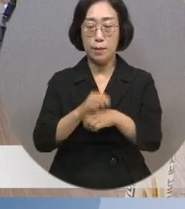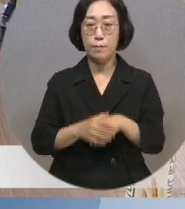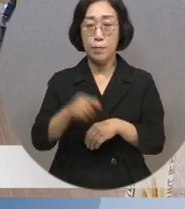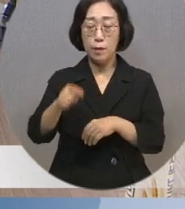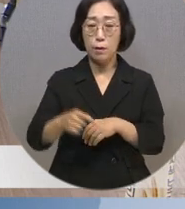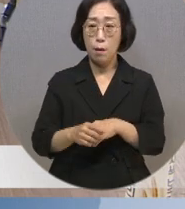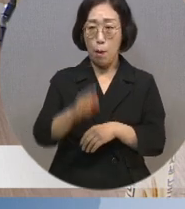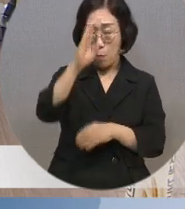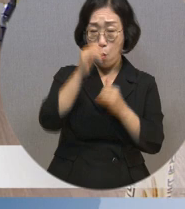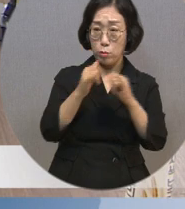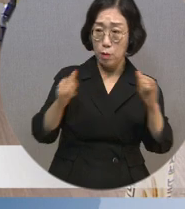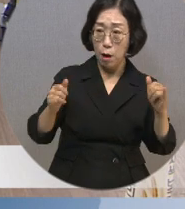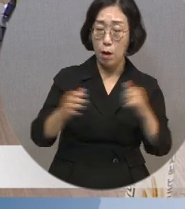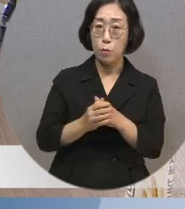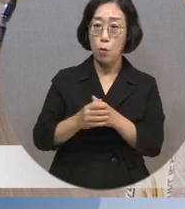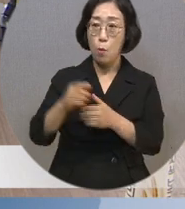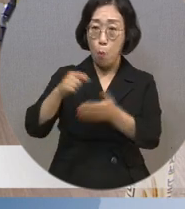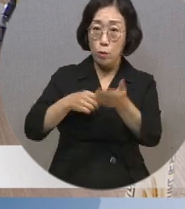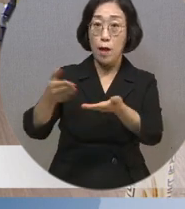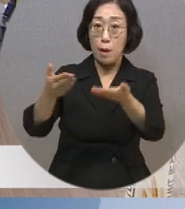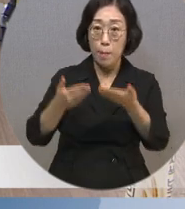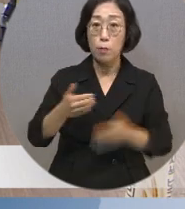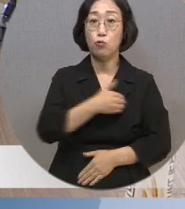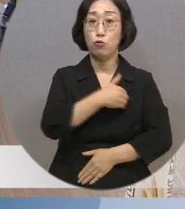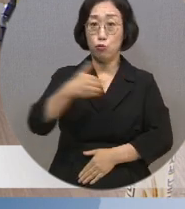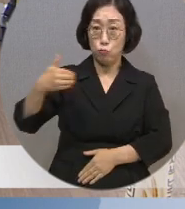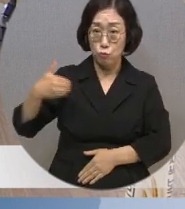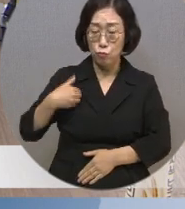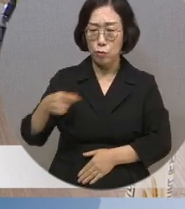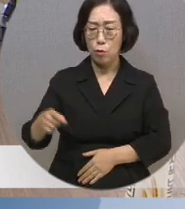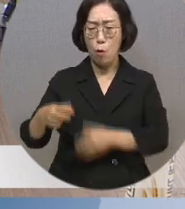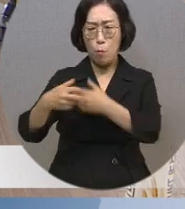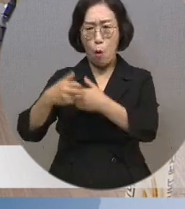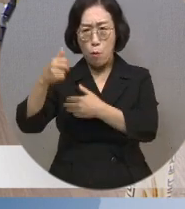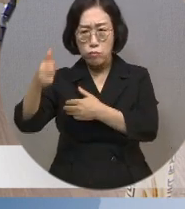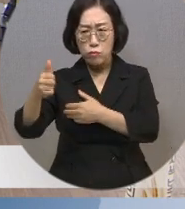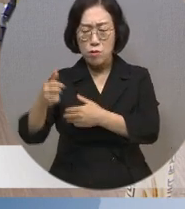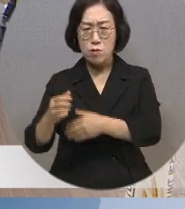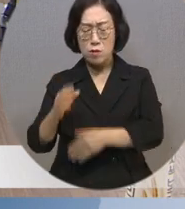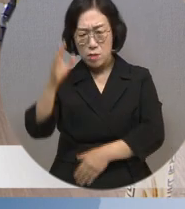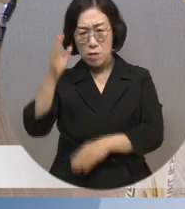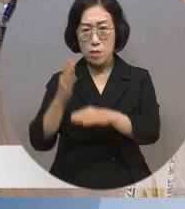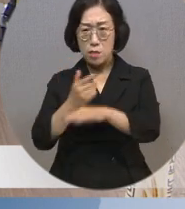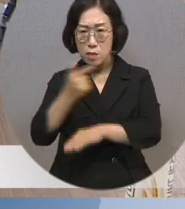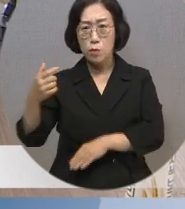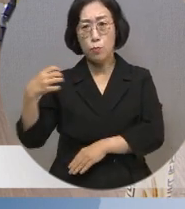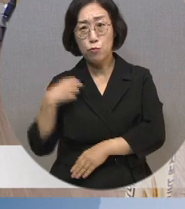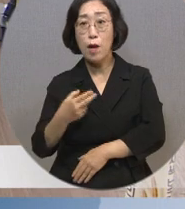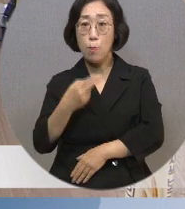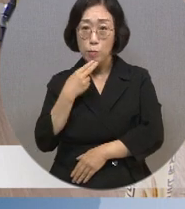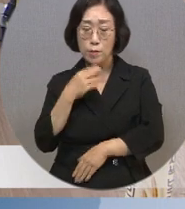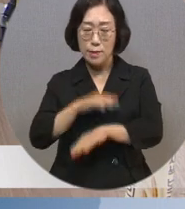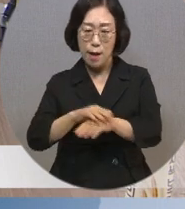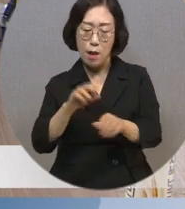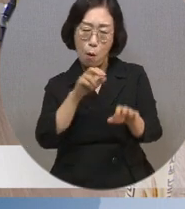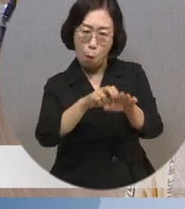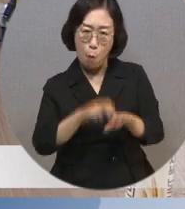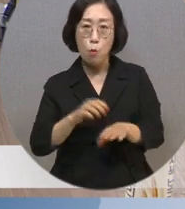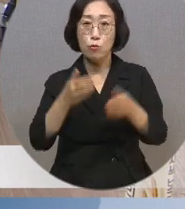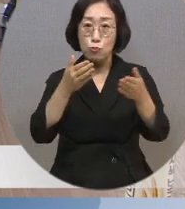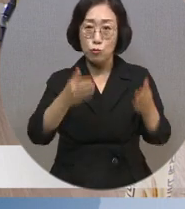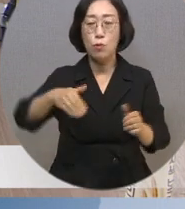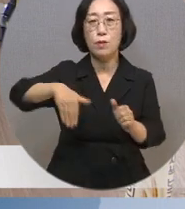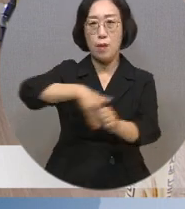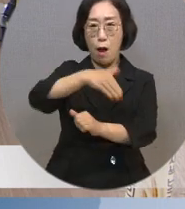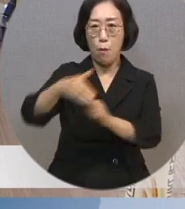사고 피해에 대한 충분한 보상을 받고 의료진은 과도한 사법 위험 없이 소신껏 최선의 진료를 할 여건이 마련될